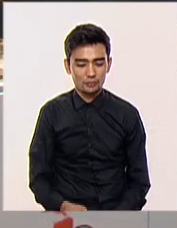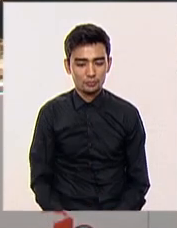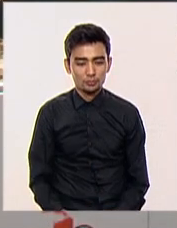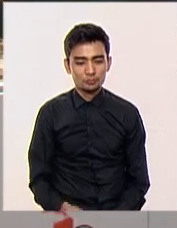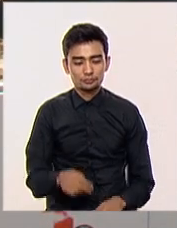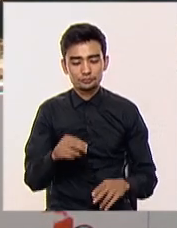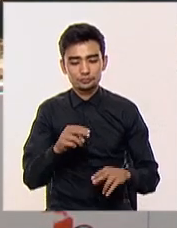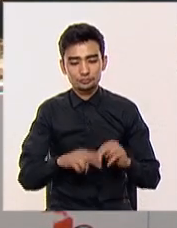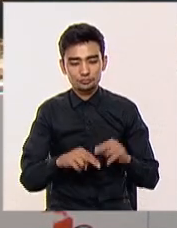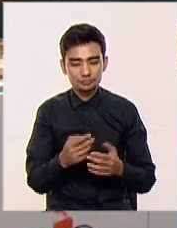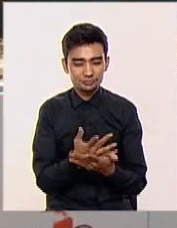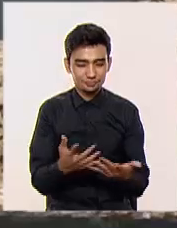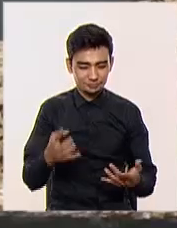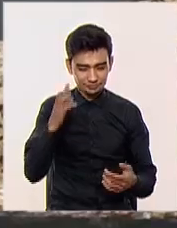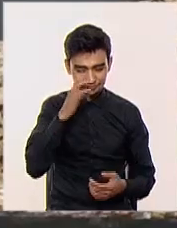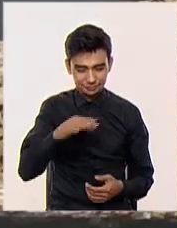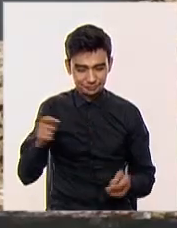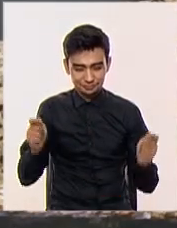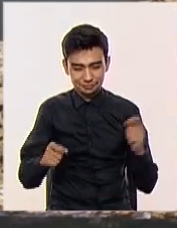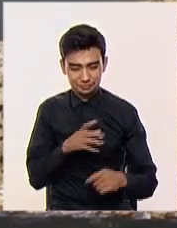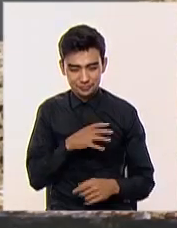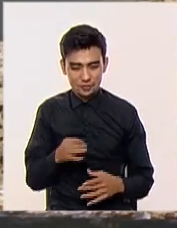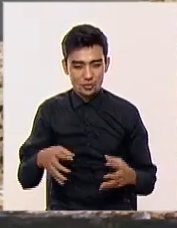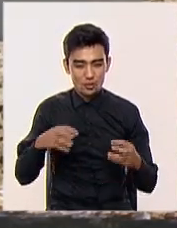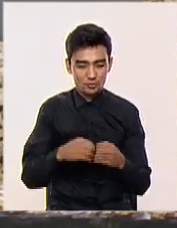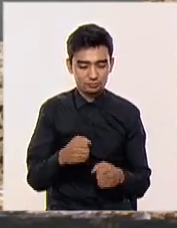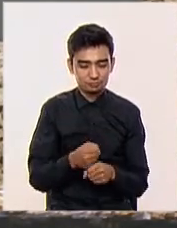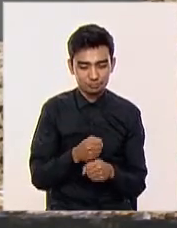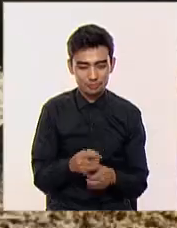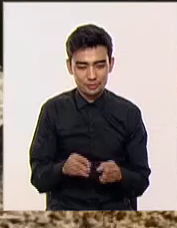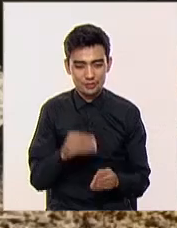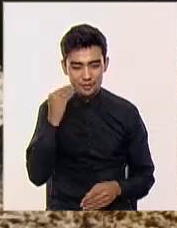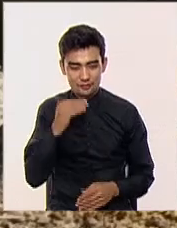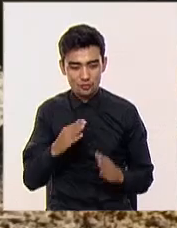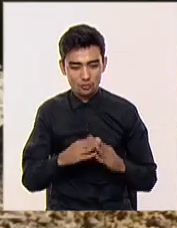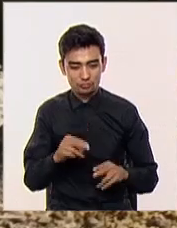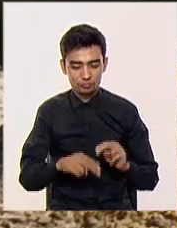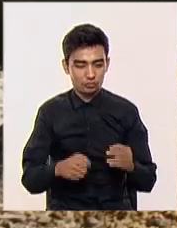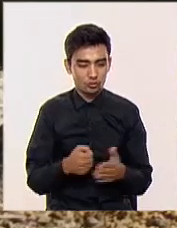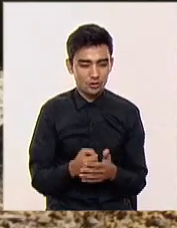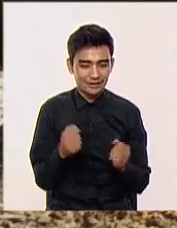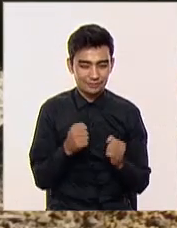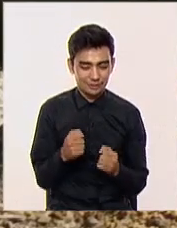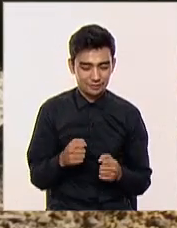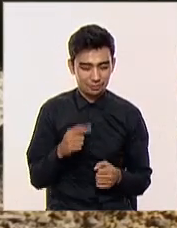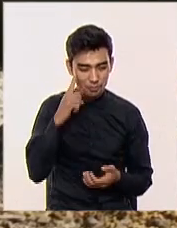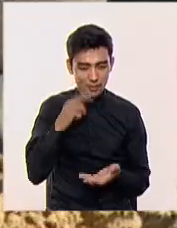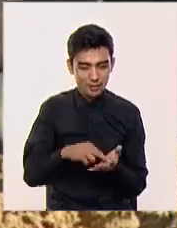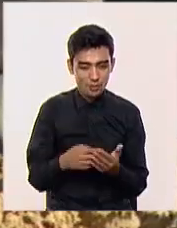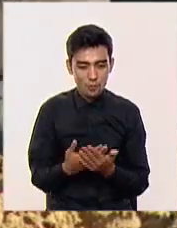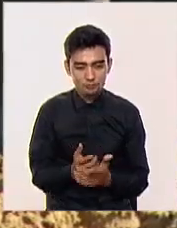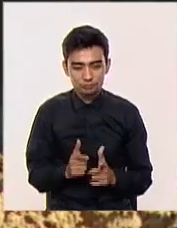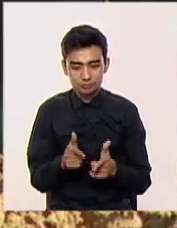Строители из разных уголков страны объединяют сейчас общее благое дело – качественно построить дома до прихода зимы. По планам, новоселы